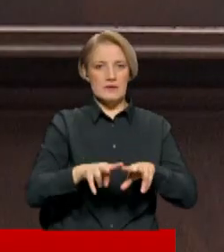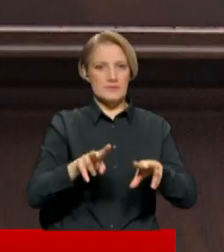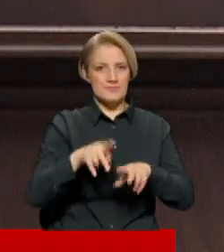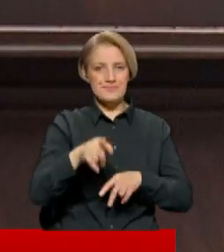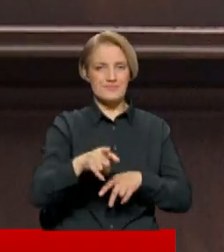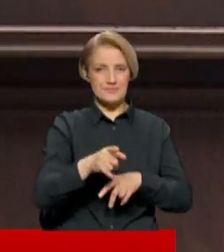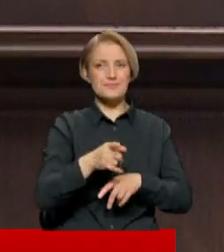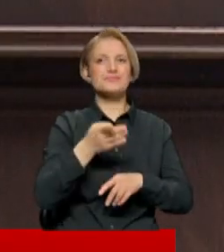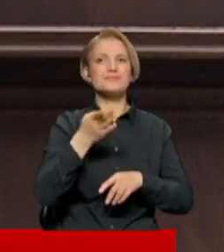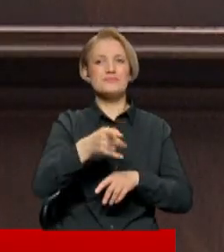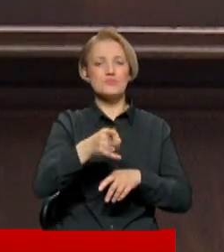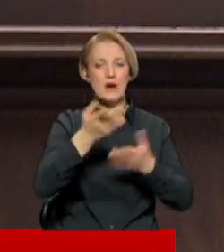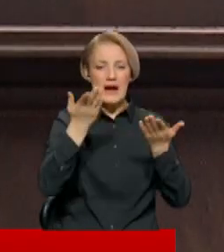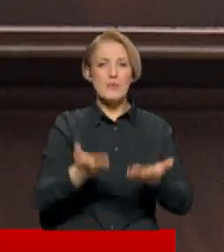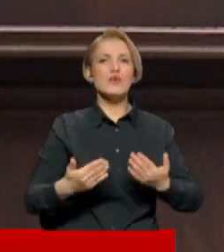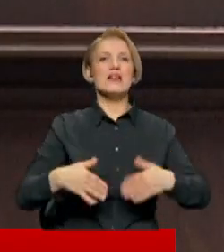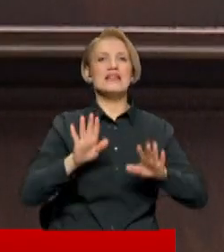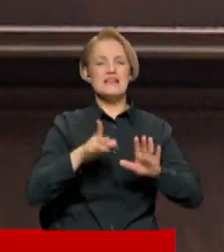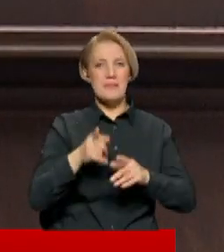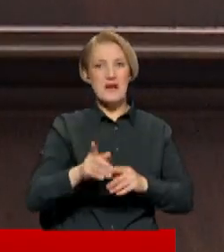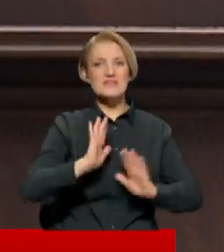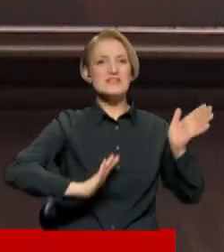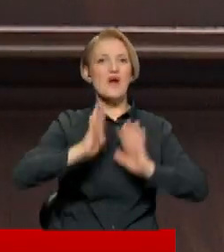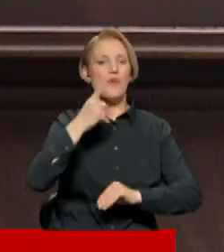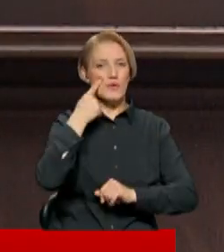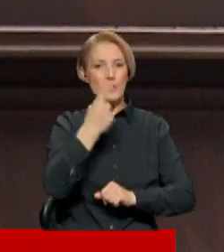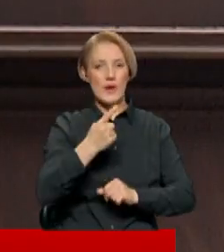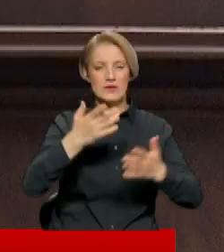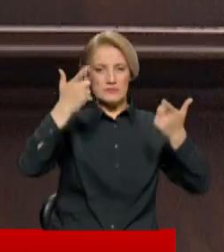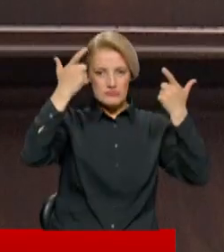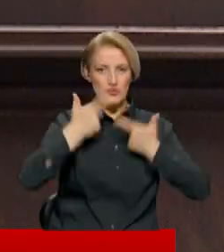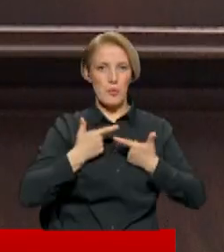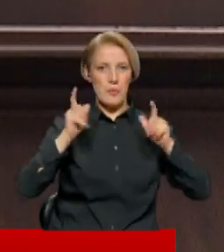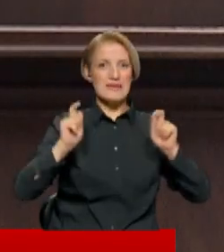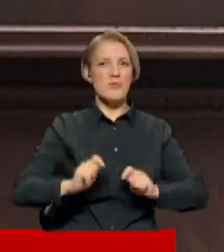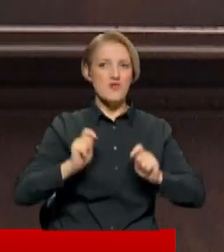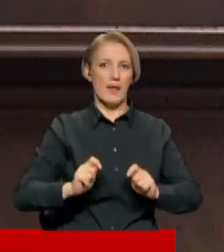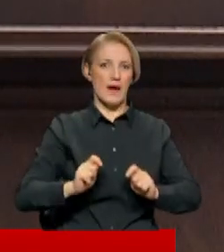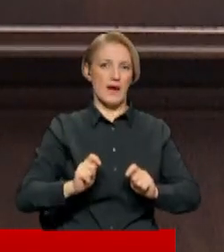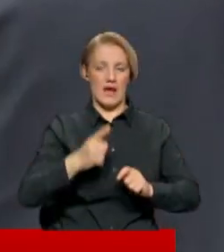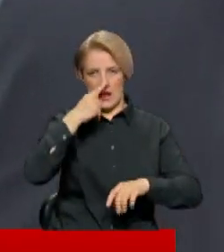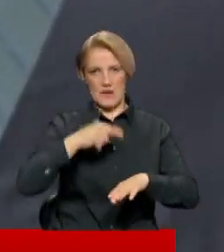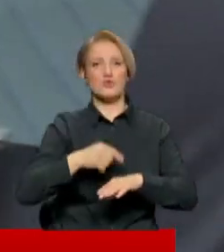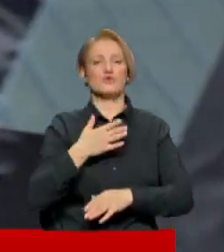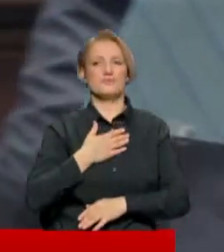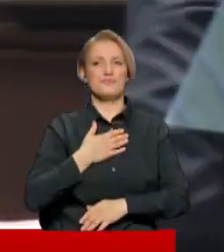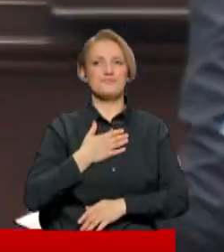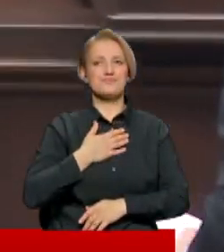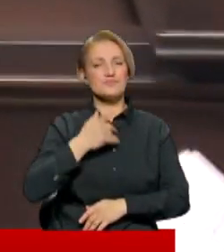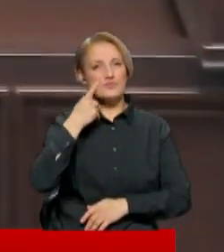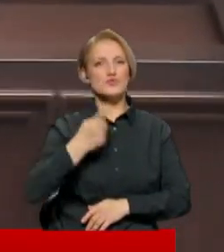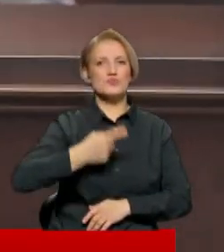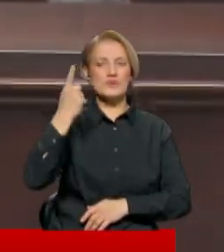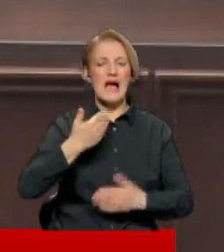yargıya yönelik bu kabul edilemez tavır karşısında üzerine düşeni yapacağına inanıyorum Cumhurbaşkanı